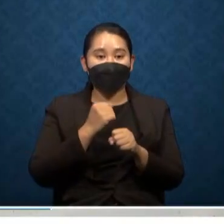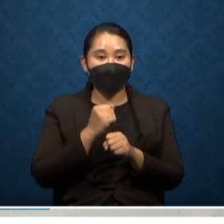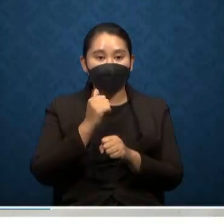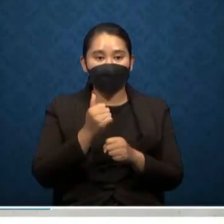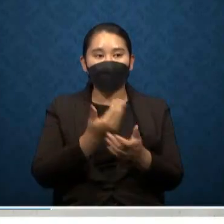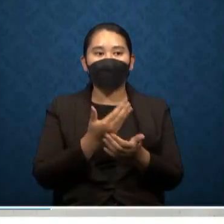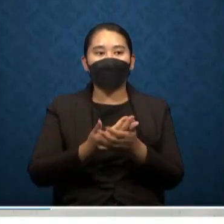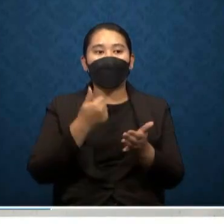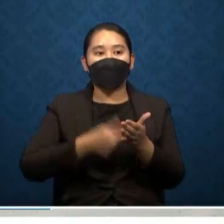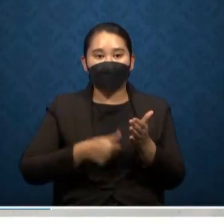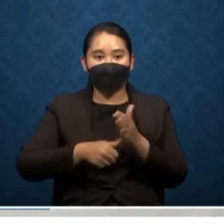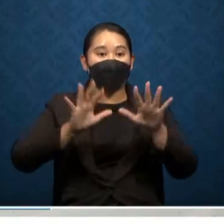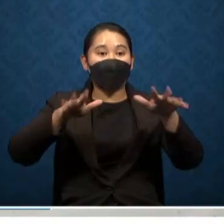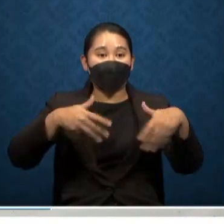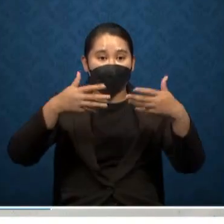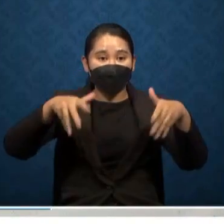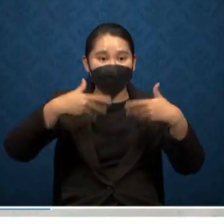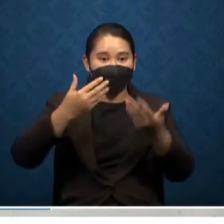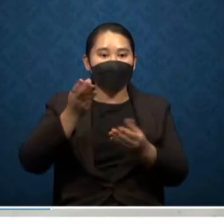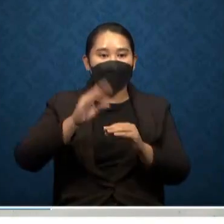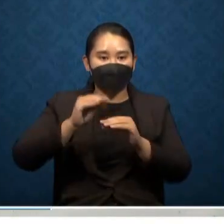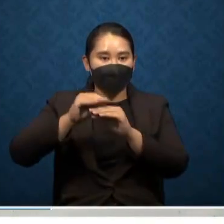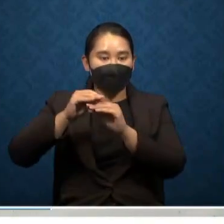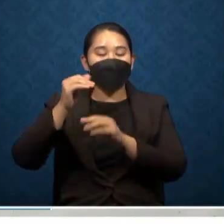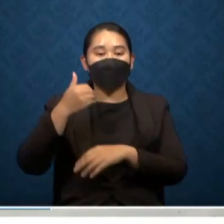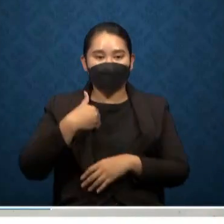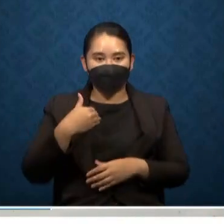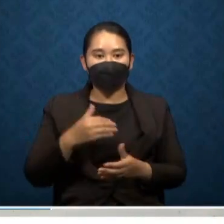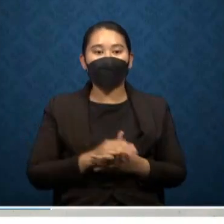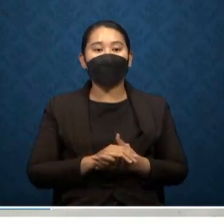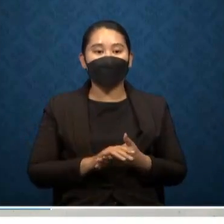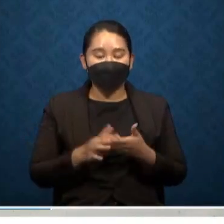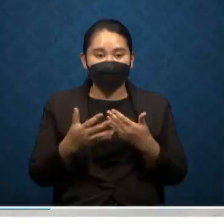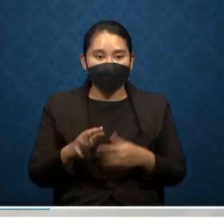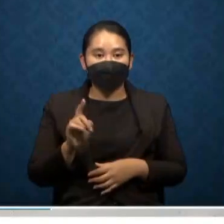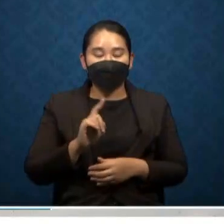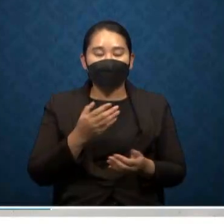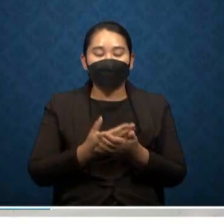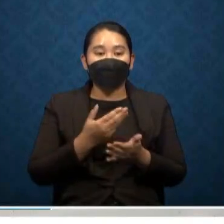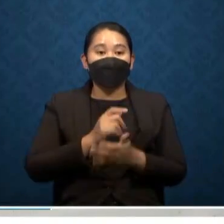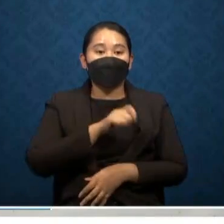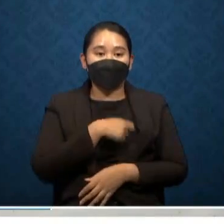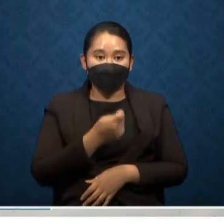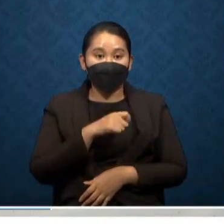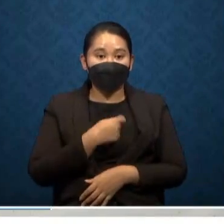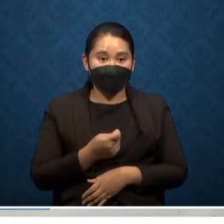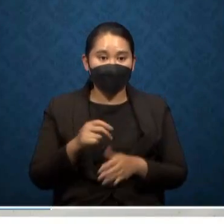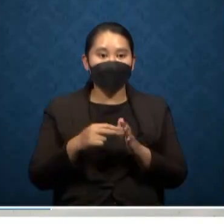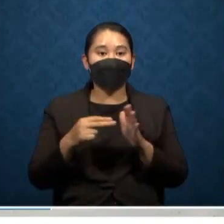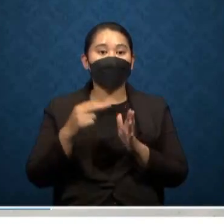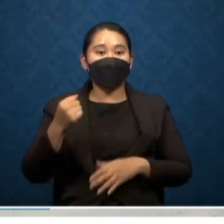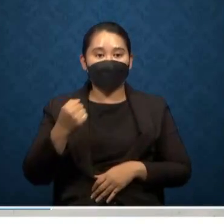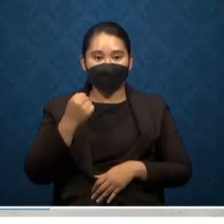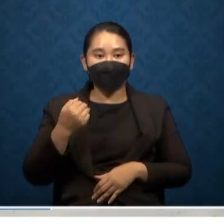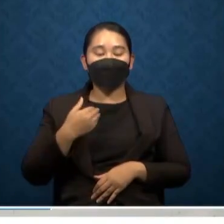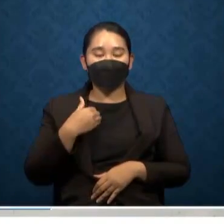เก็บรายได้ได้เพิ่มเติมขึ้นมานะครับแต่ในขณะเดียวกันนั้นทางด้านรายจ่ายนั้นก็จะต้องมีการเข้มงวดอย่าง